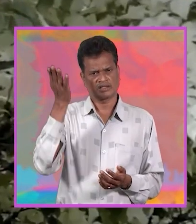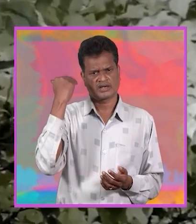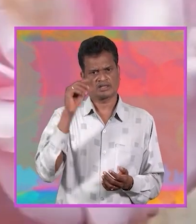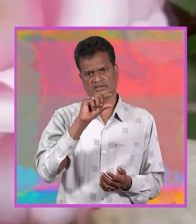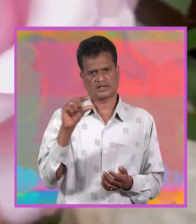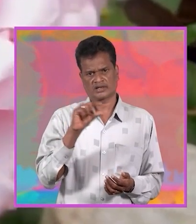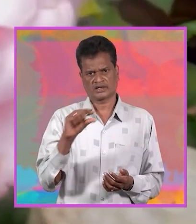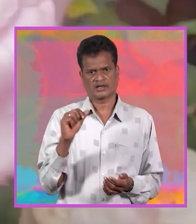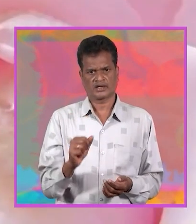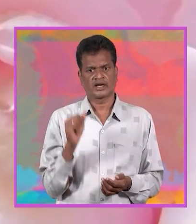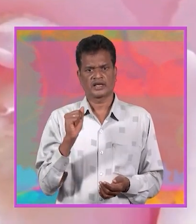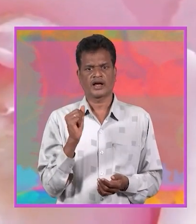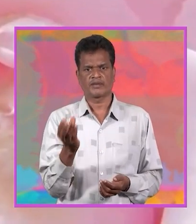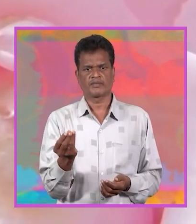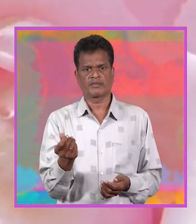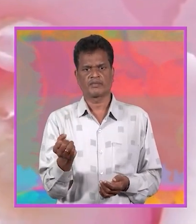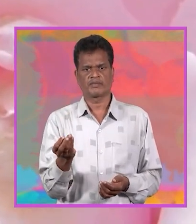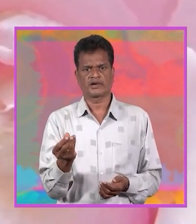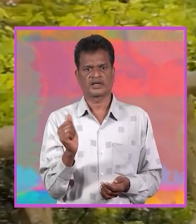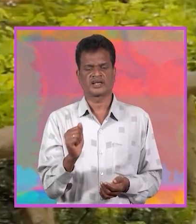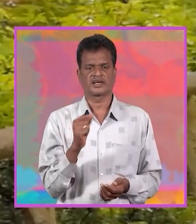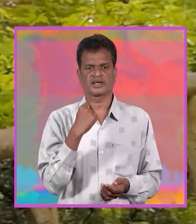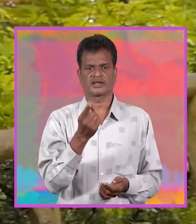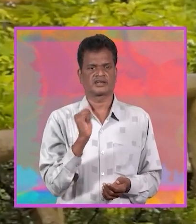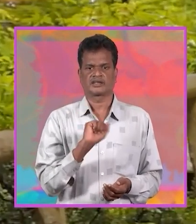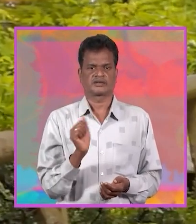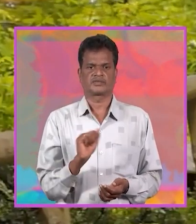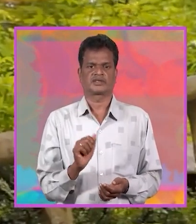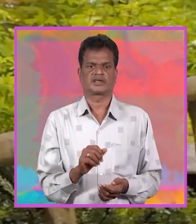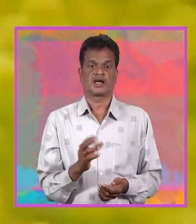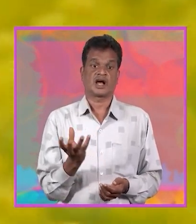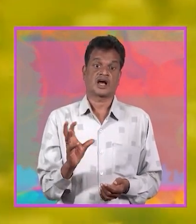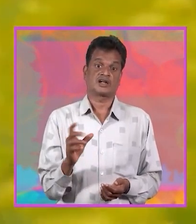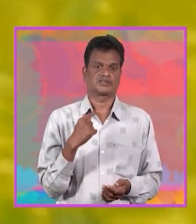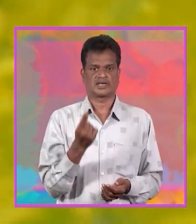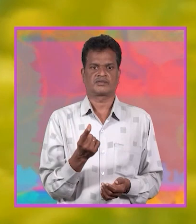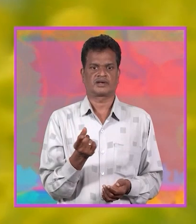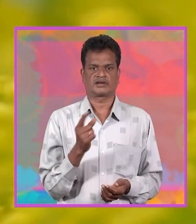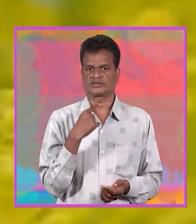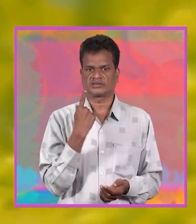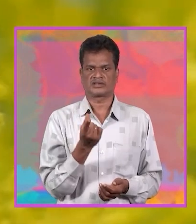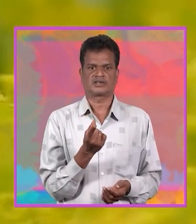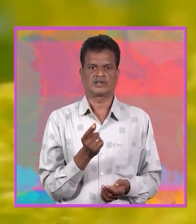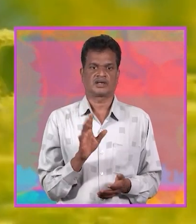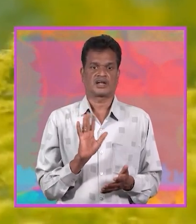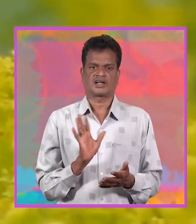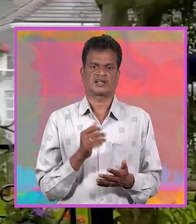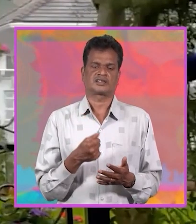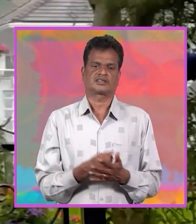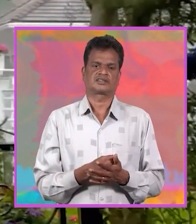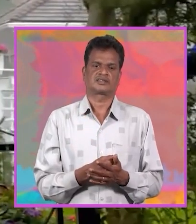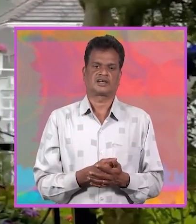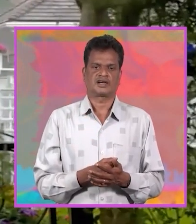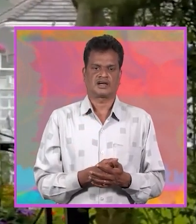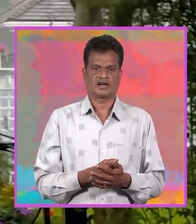ஏன் அதுக்கு மண்ணுன்னு பேர் வச்சாங்கன்னு நம்ம போய் கேள்வி கேட்க முடியாது. இதுக்கே மண்ணுன்னு பேர் வச்ச, கல்லுன்னு வச்சுக்கலாமே அப்படின்னு சொன்னால் அது நல்லா இருக்காது. அதனால் அது